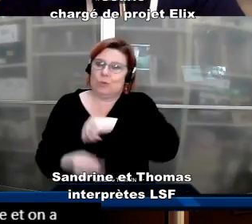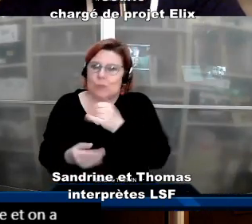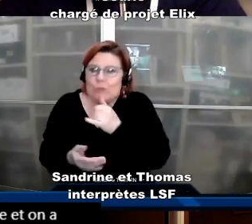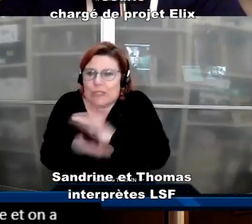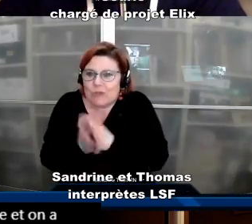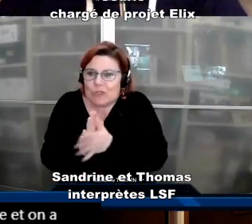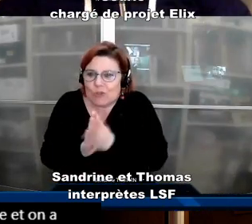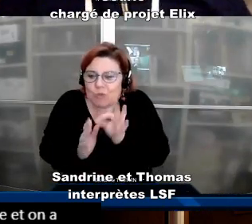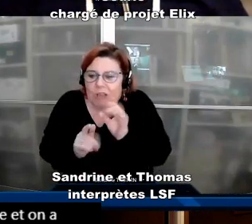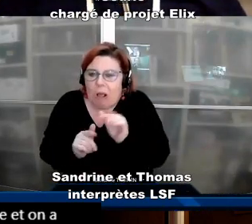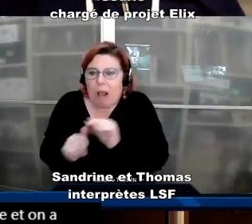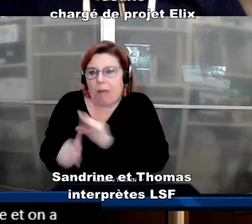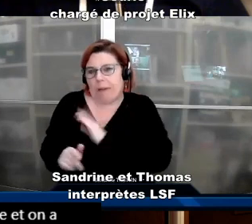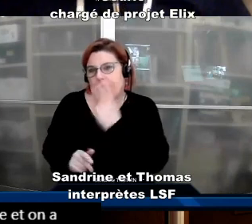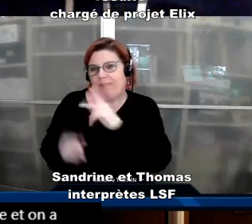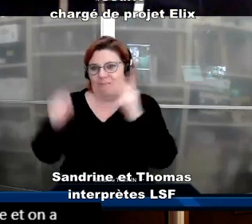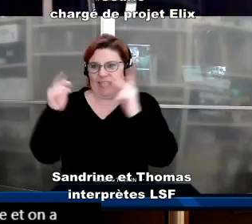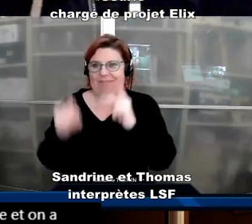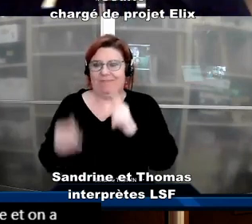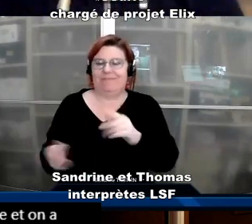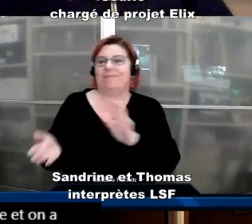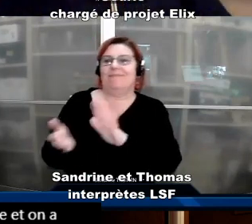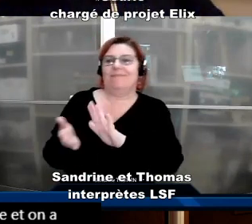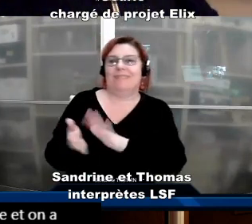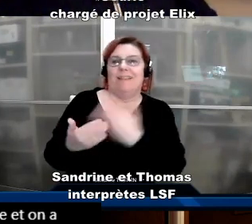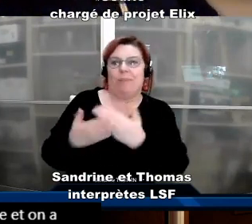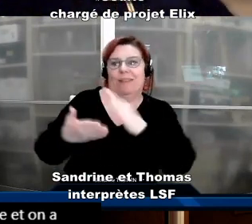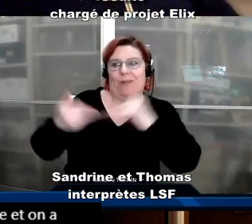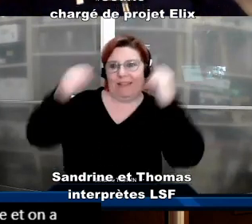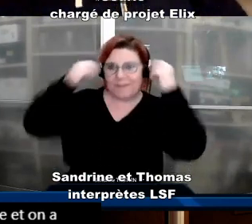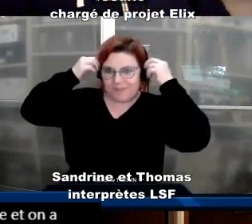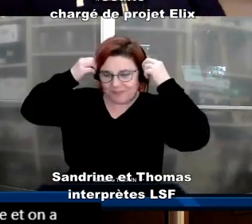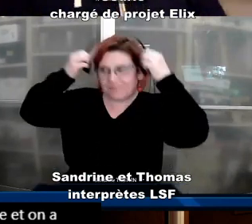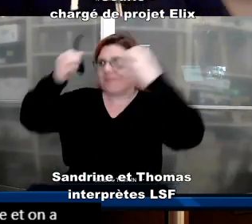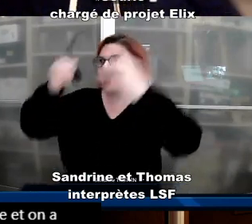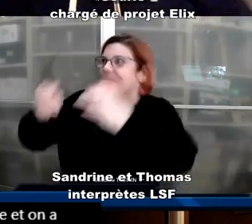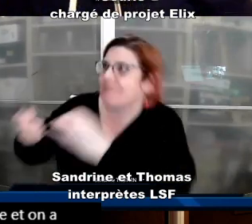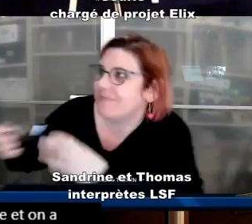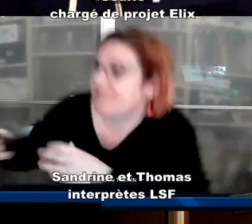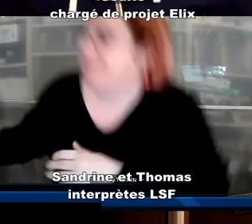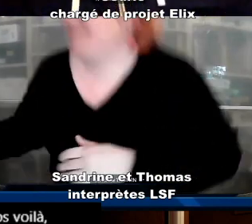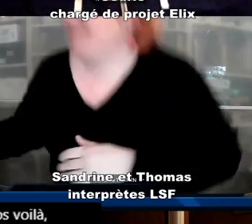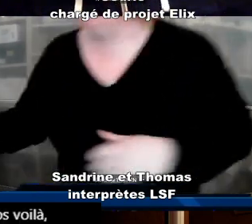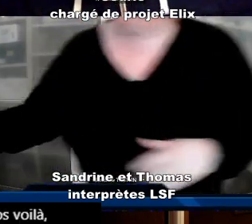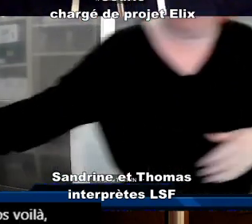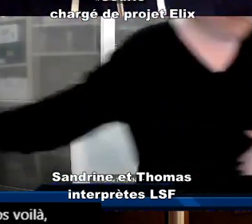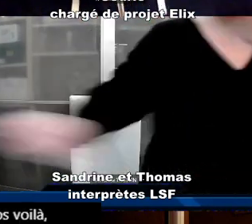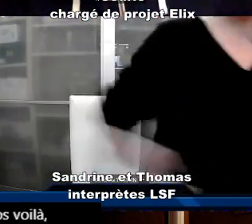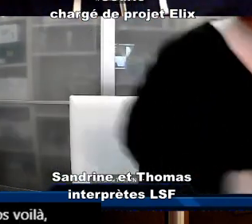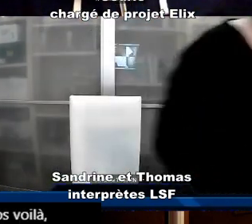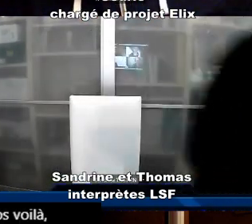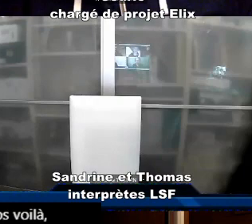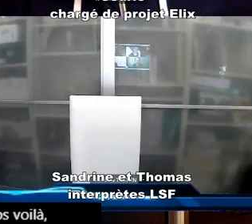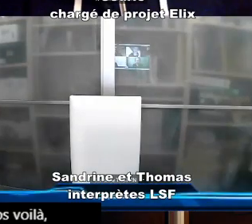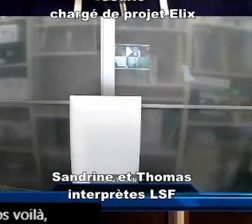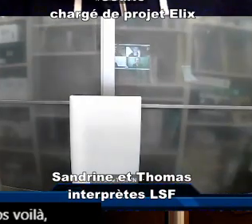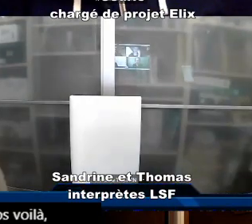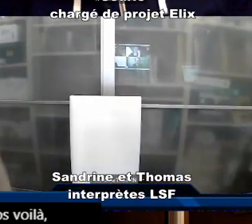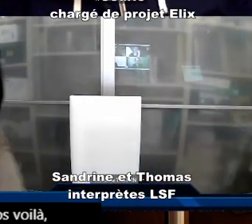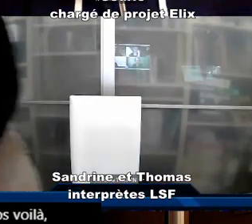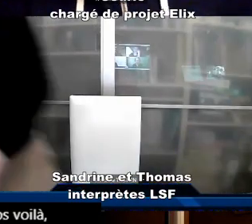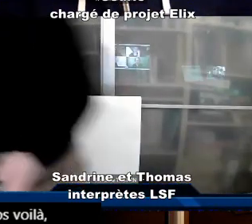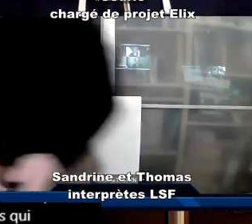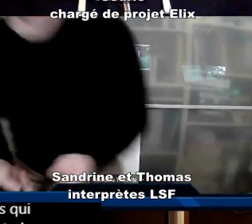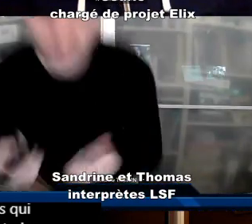données parce qu'on a bien fait les choses. Voilà. Non, la technique c'est cruel, hein. C'est vrai qu'on est dans un monde un peu